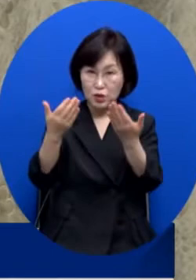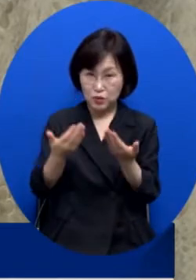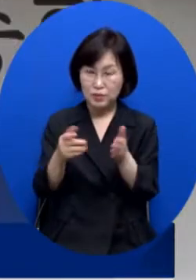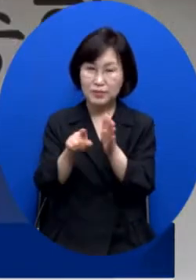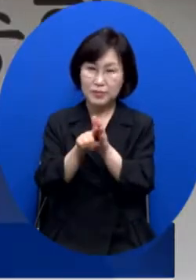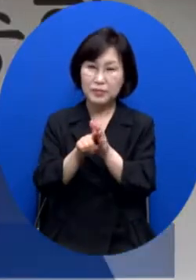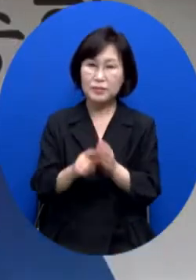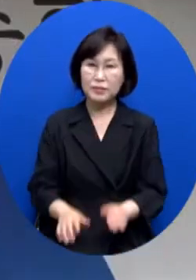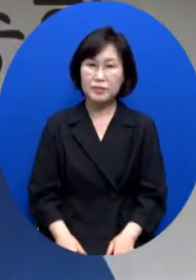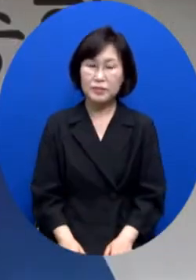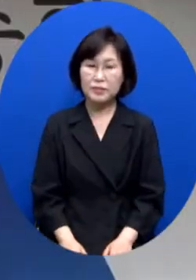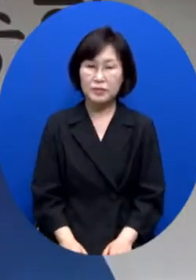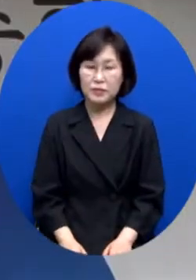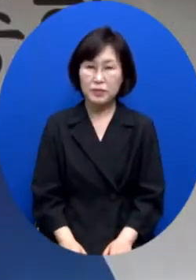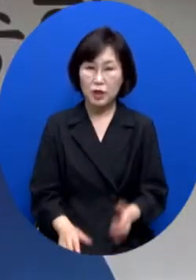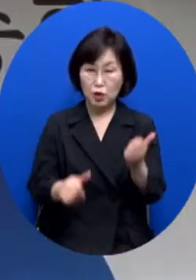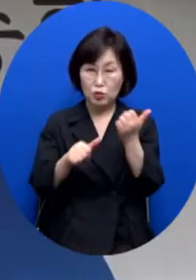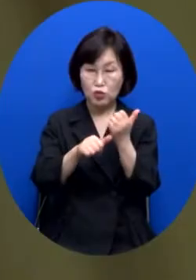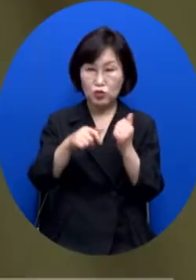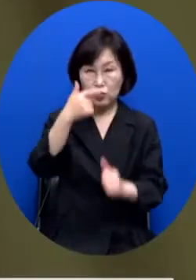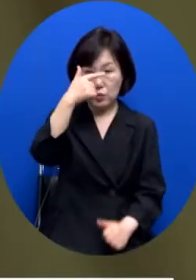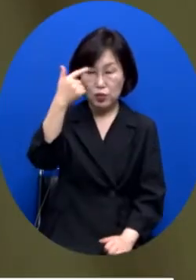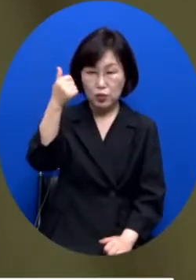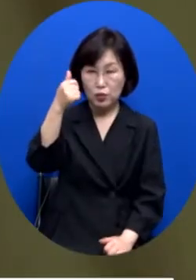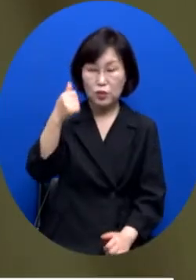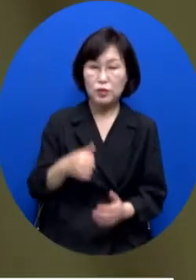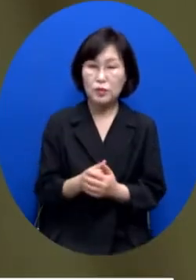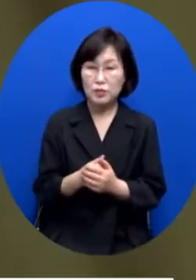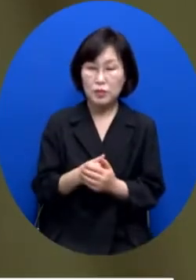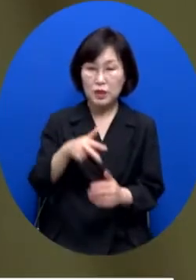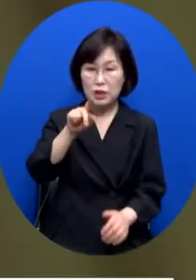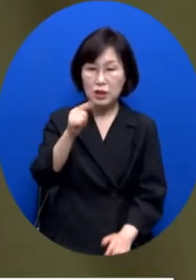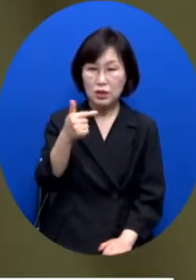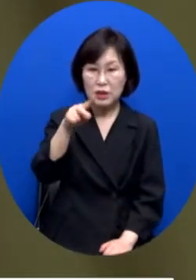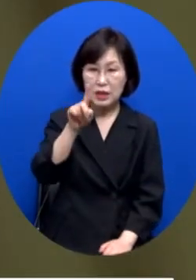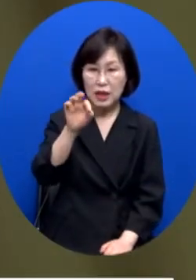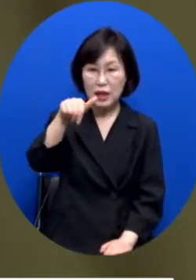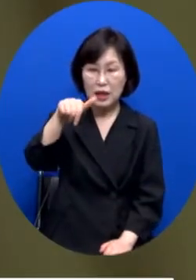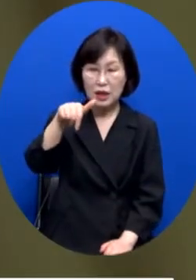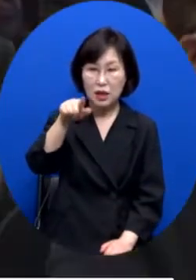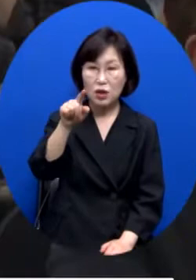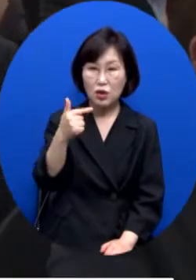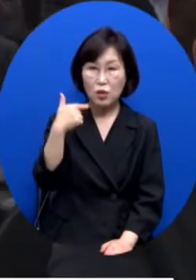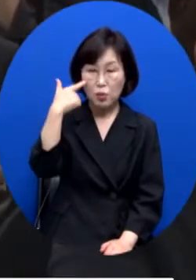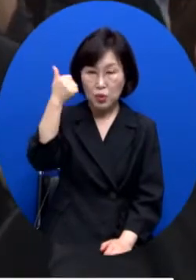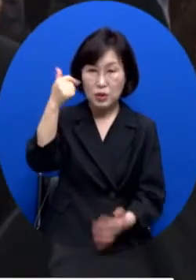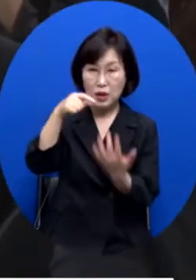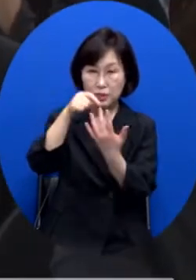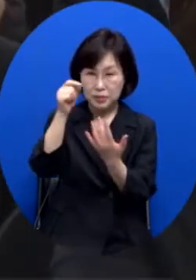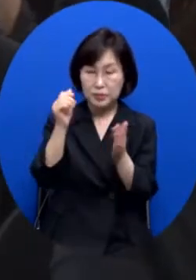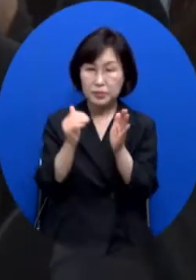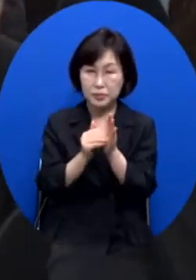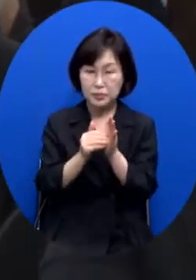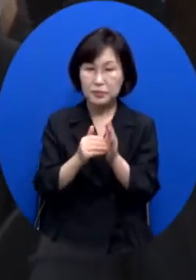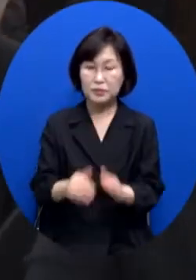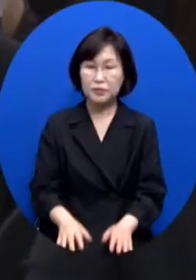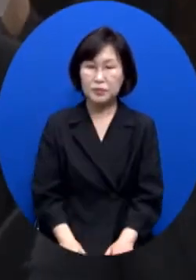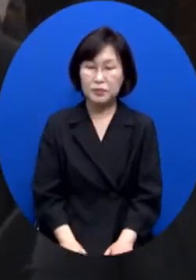않겠나. 목사 부총회장에는 서광교회 전상건 목사가 438표의 지지를 받아